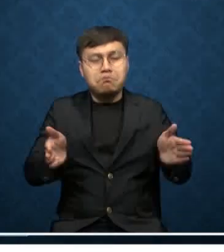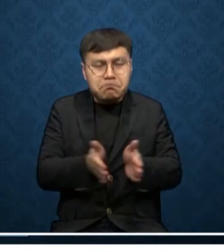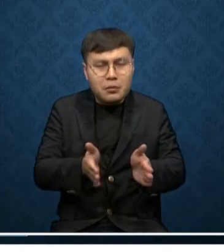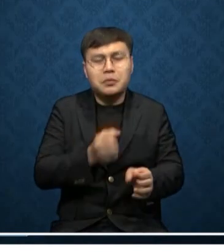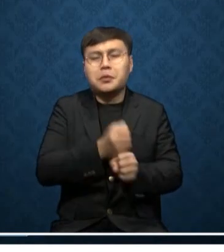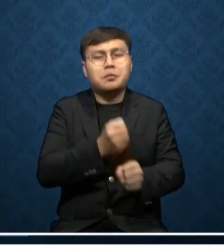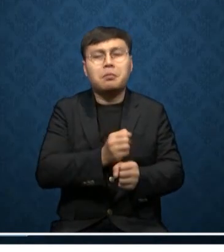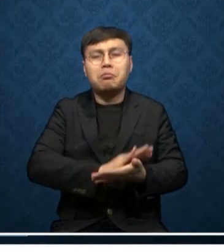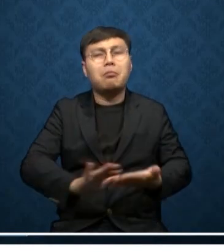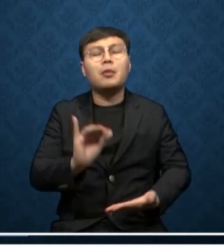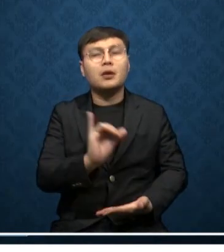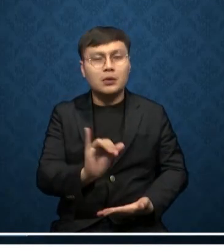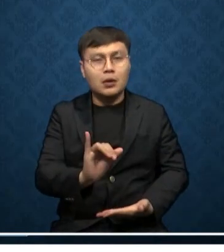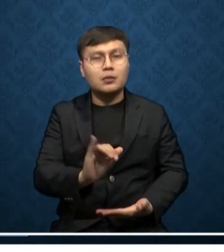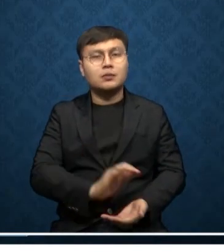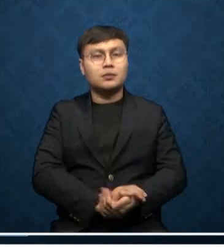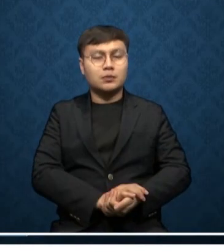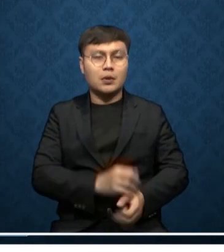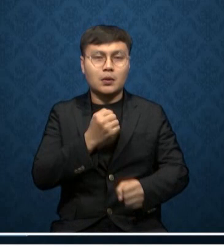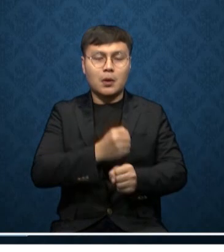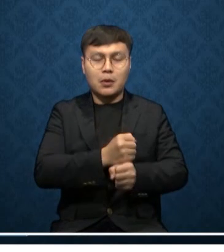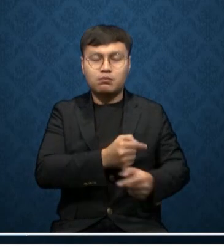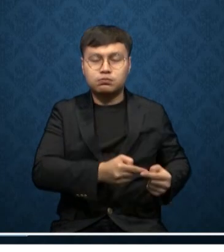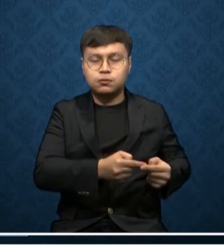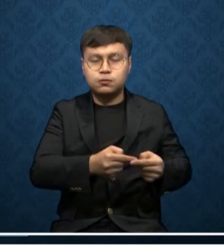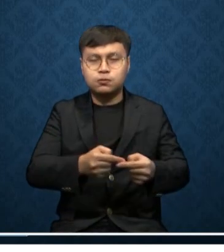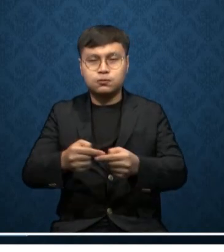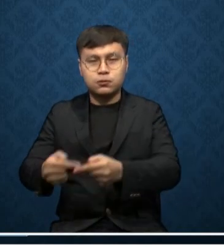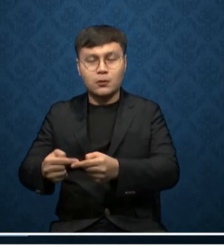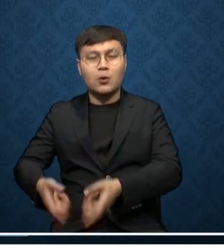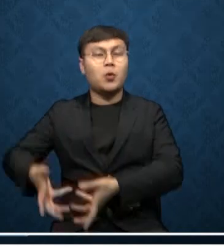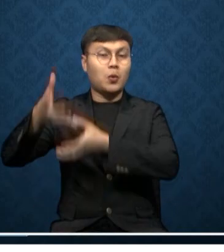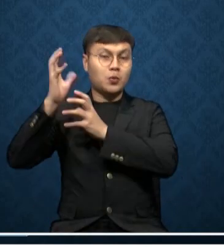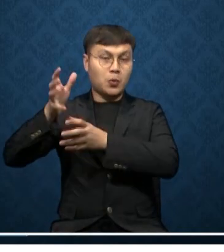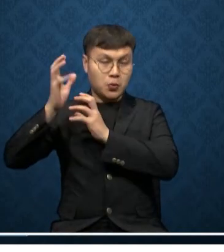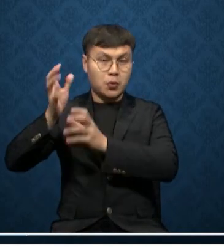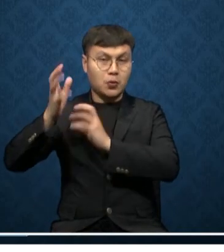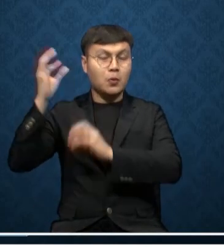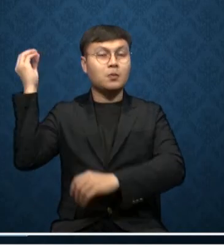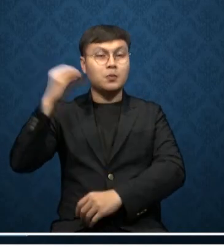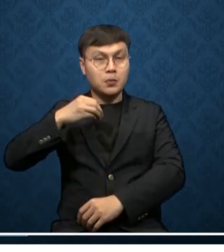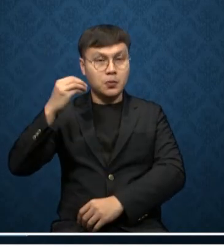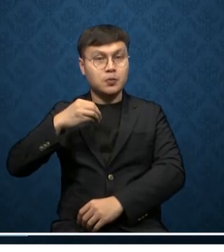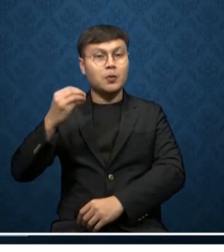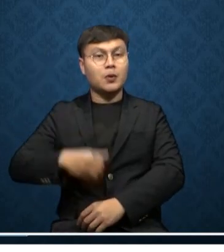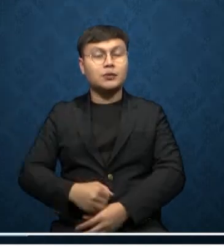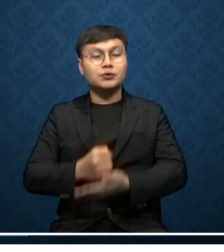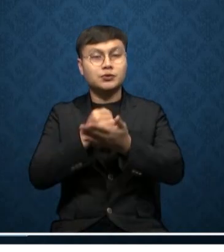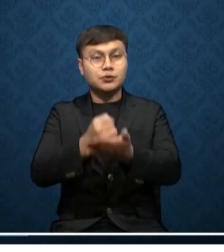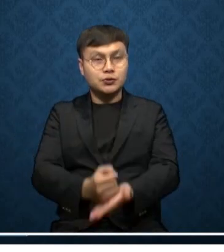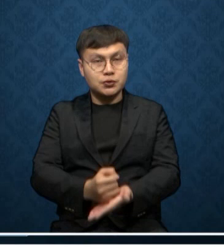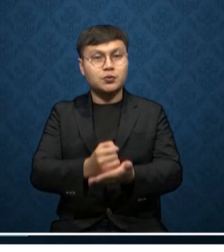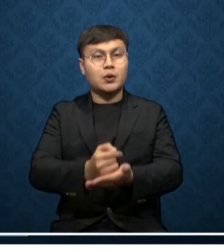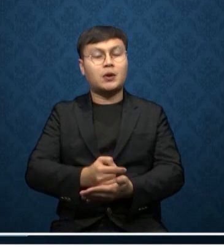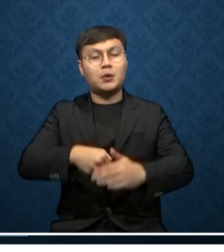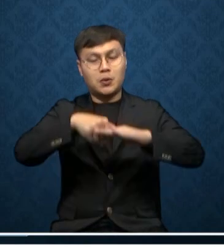ทำมการได้แล้วเสร็จได้ทันทีเพราั้นการดำเนินการต่อเนื่องเนี่ยต้องมีการทบทวนกิจกรรมที่ดำเนินการนะครับขอให้เกิดการดำเนินการที่ที่เจาะ